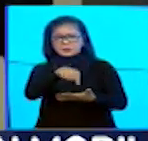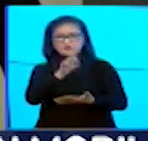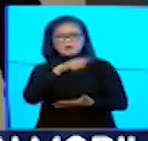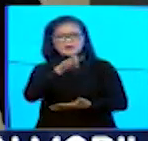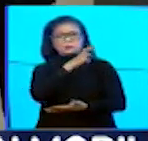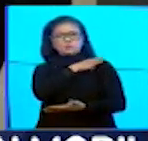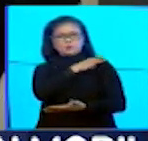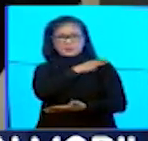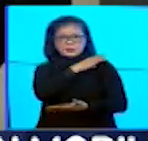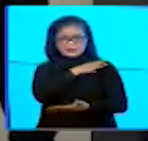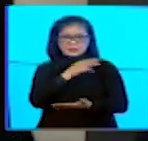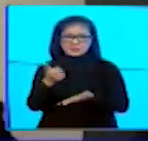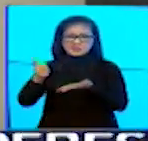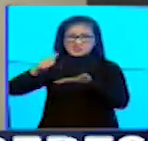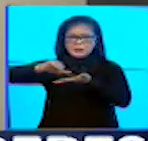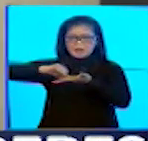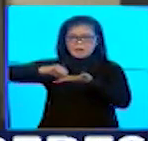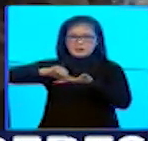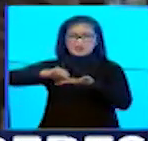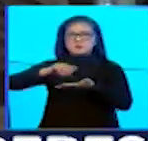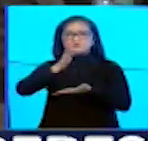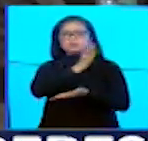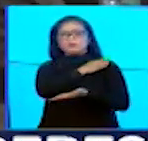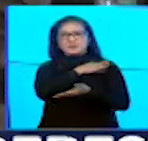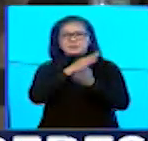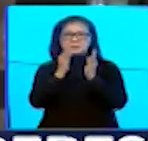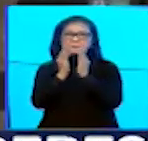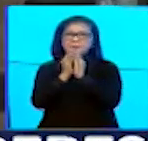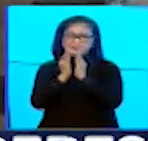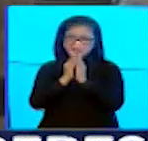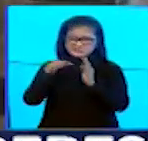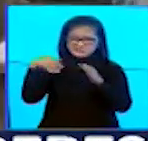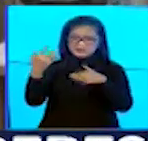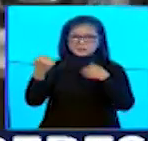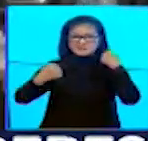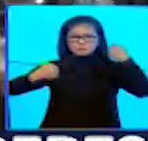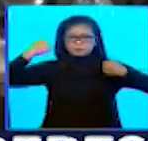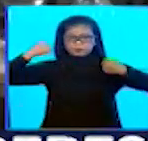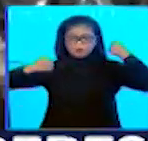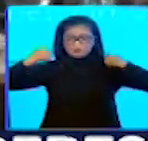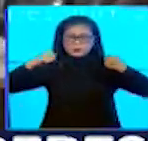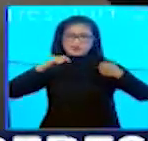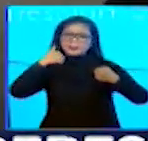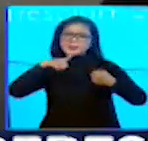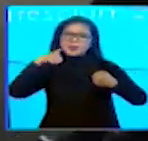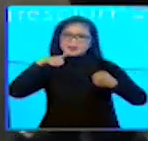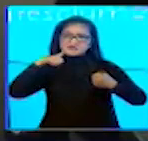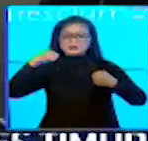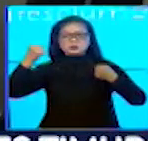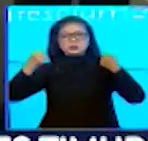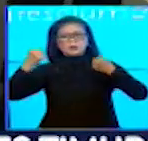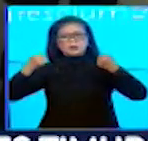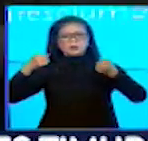Kejadian berawal saat anak Bupati Brebes ENS mengendarai mobil bersama tantenya. Saat melaju di ruas tol Brebes Timur,